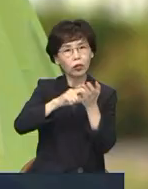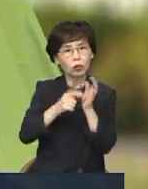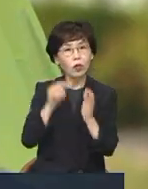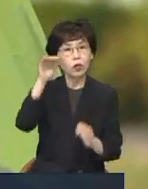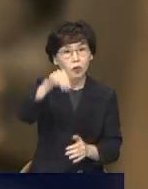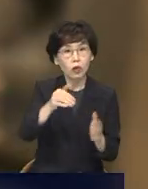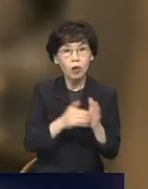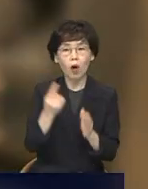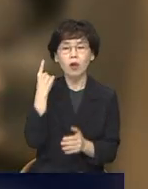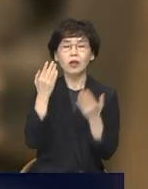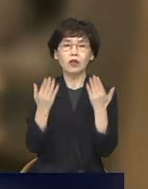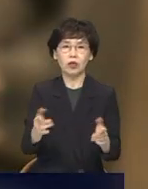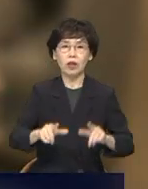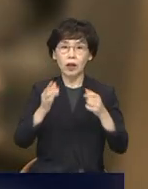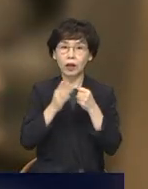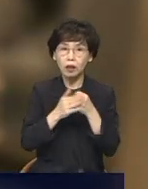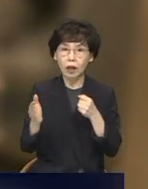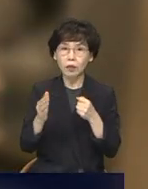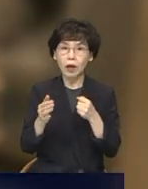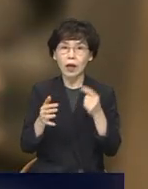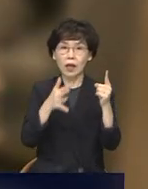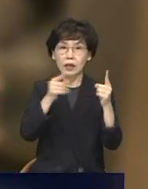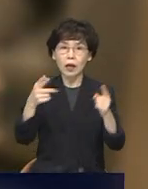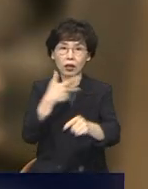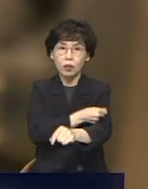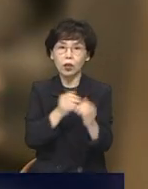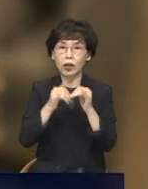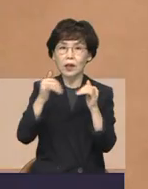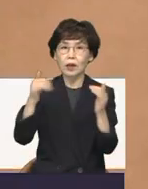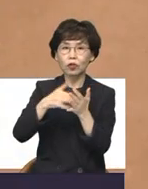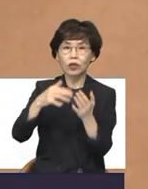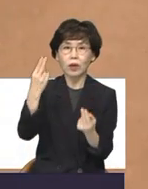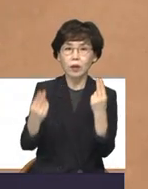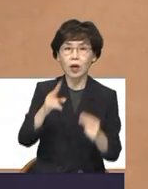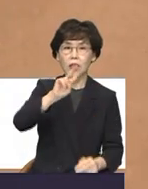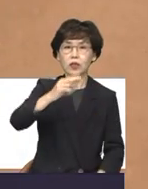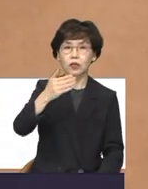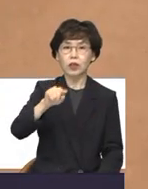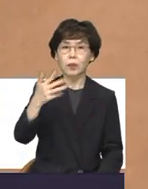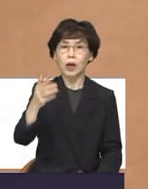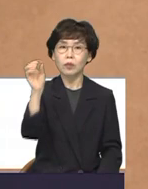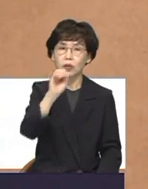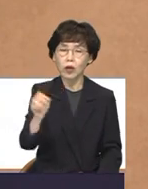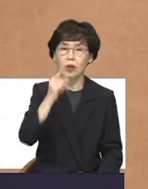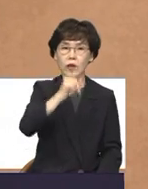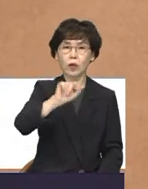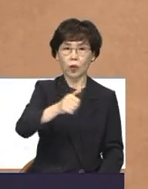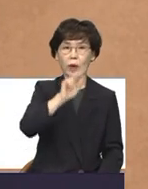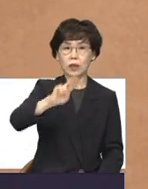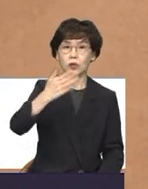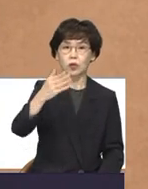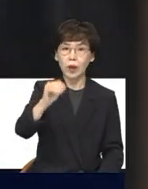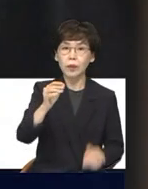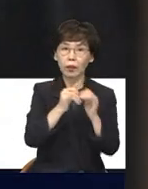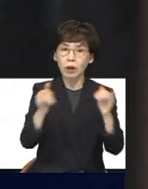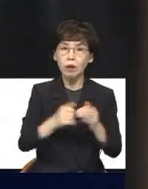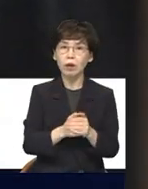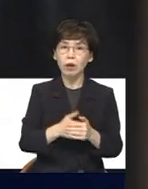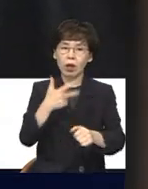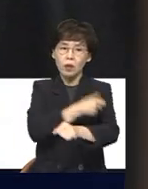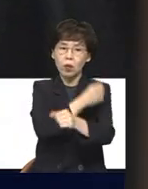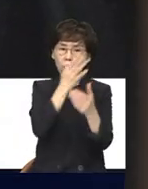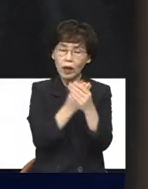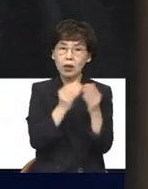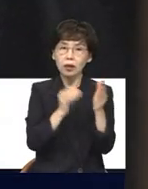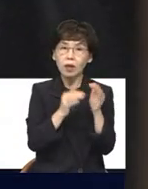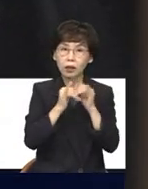어제가 휴일이어서 백신 1차 접종자는 인구 대비 29.8%인 1,529만 명, 접종